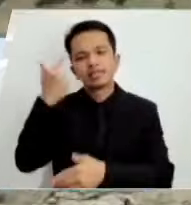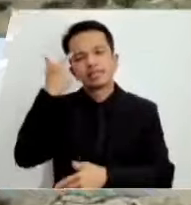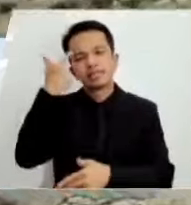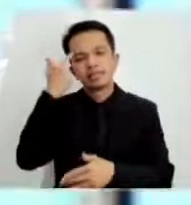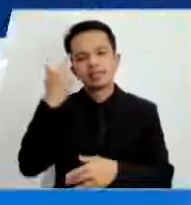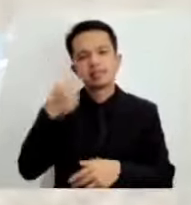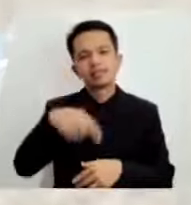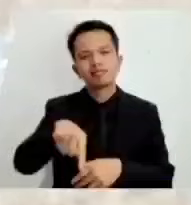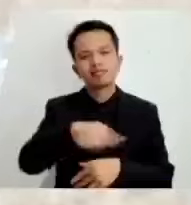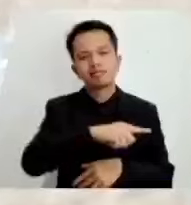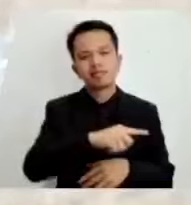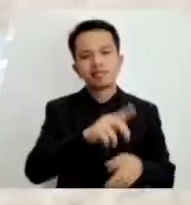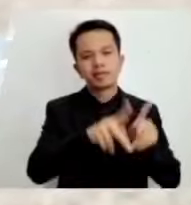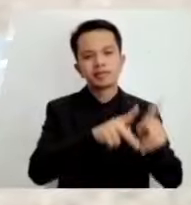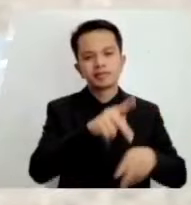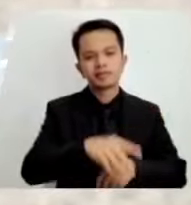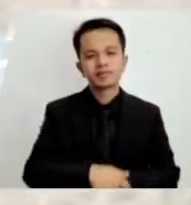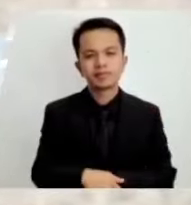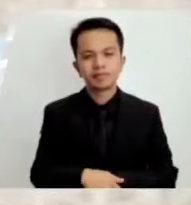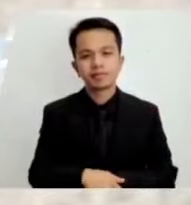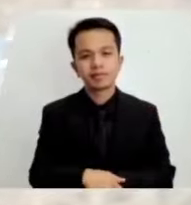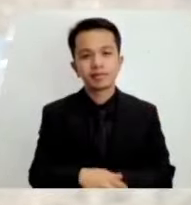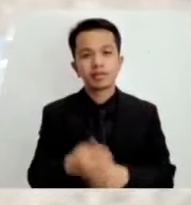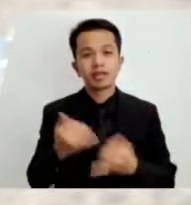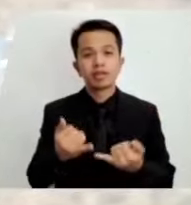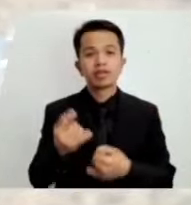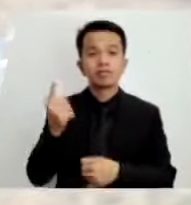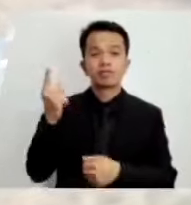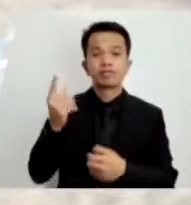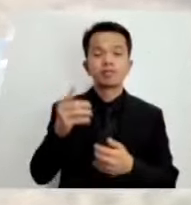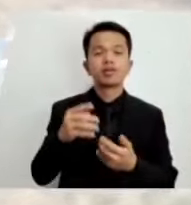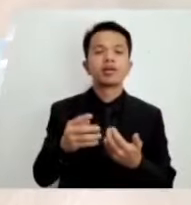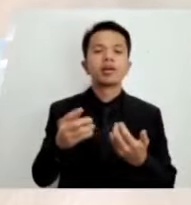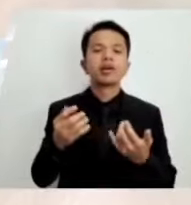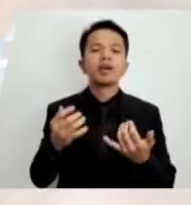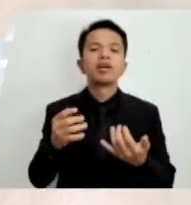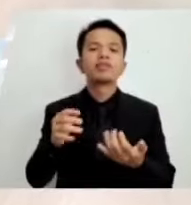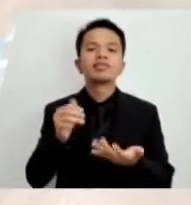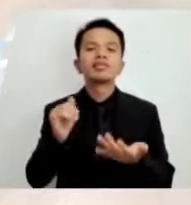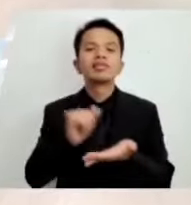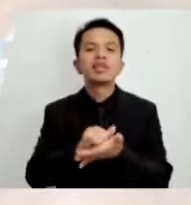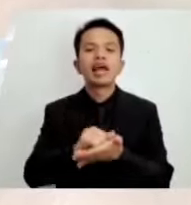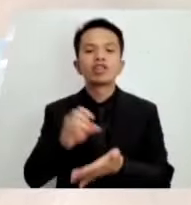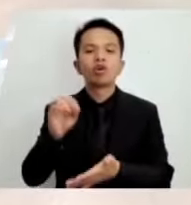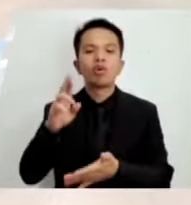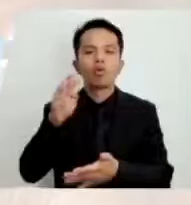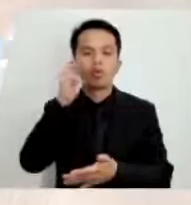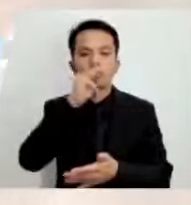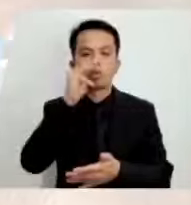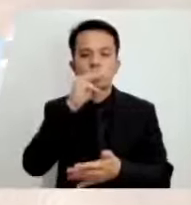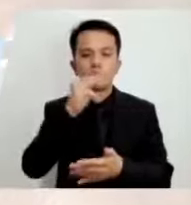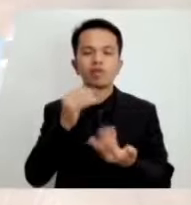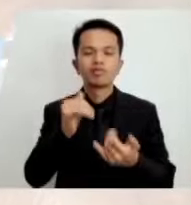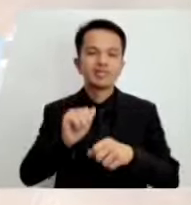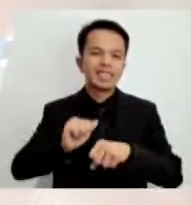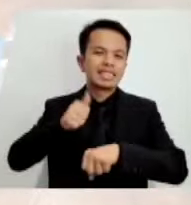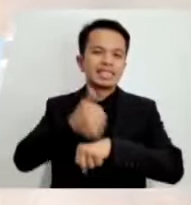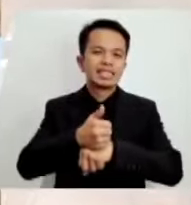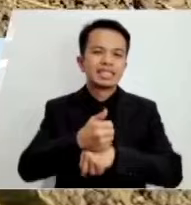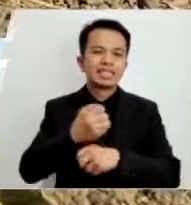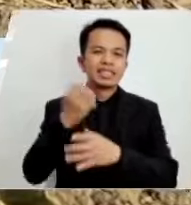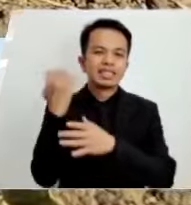residente sa bulalakaw naman na unang bayan sa Oriental Mindoro na nagdeklara ng state of calamity dahil sa epekto ng